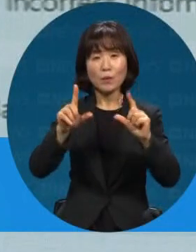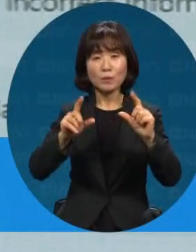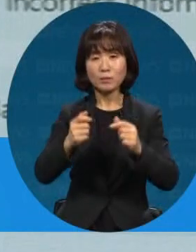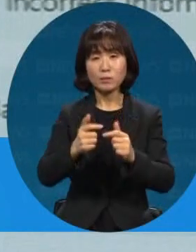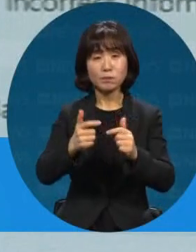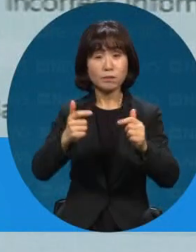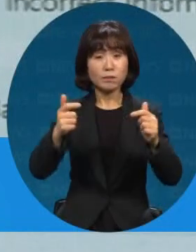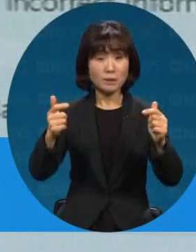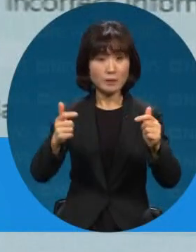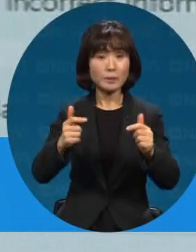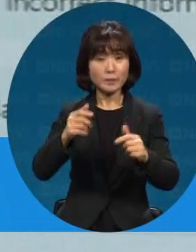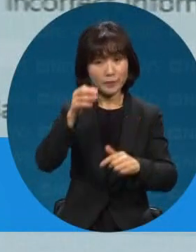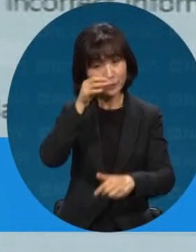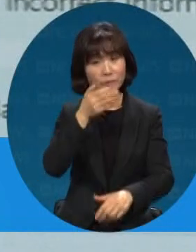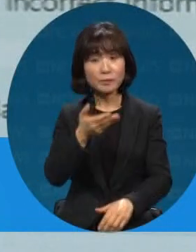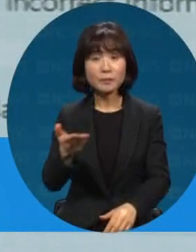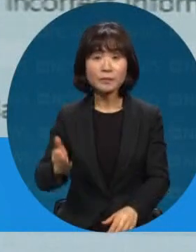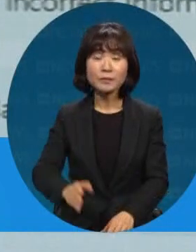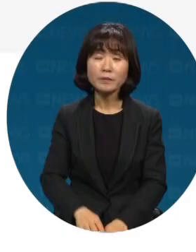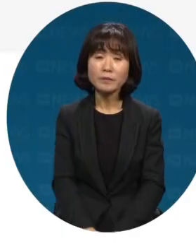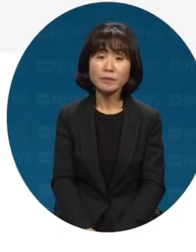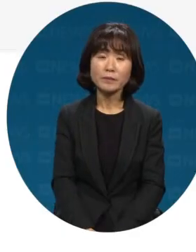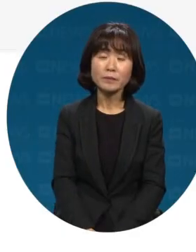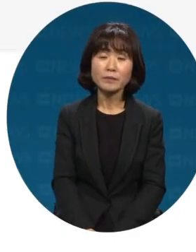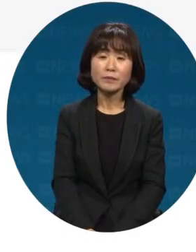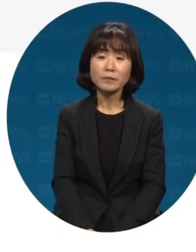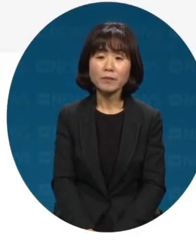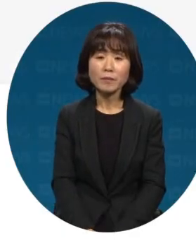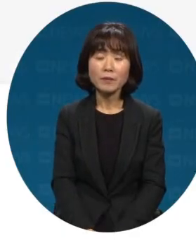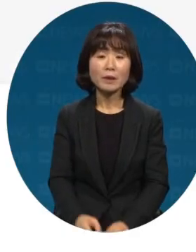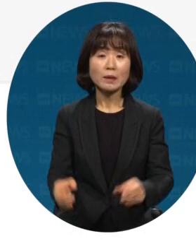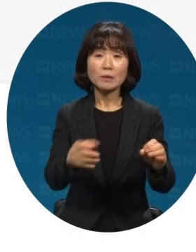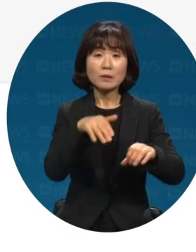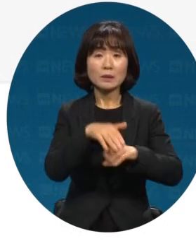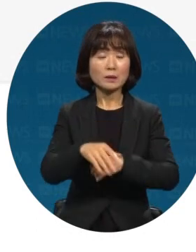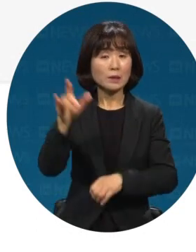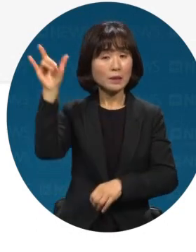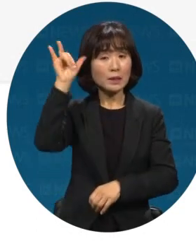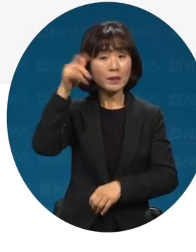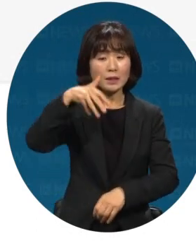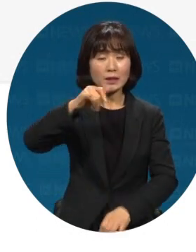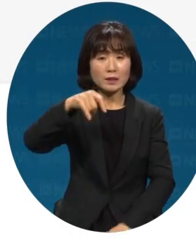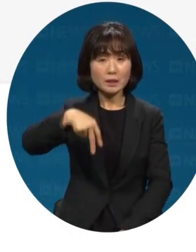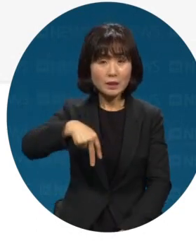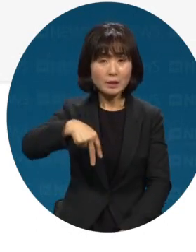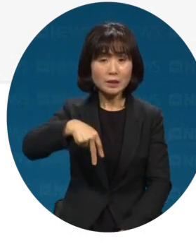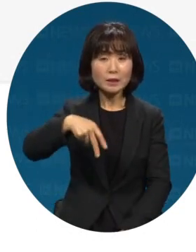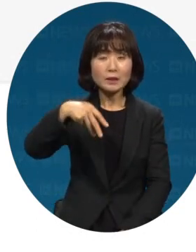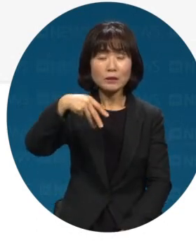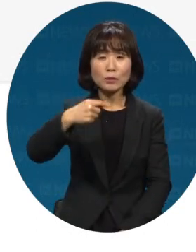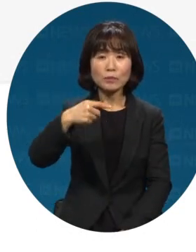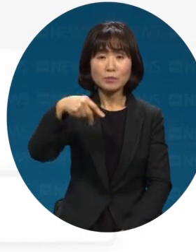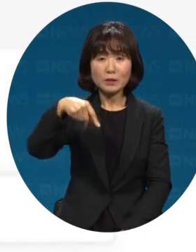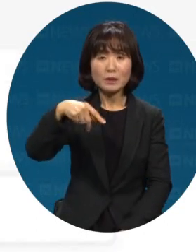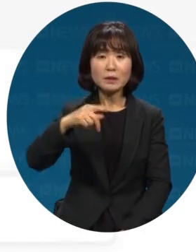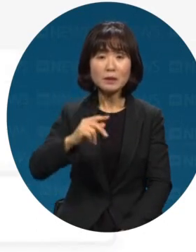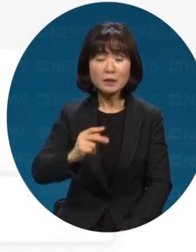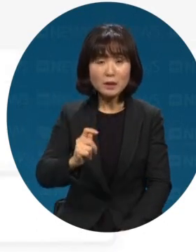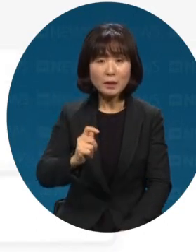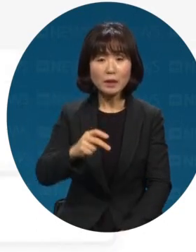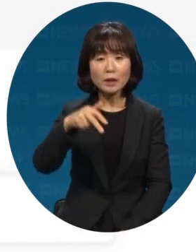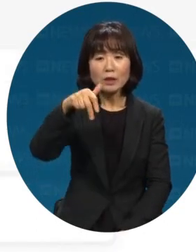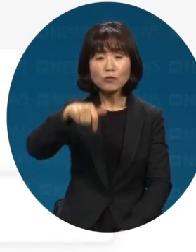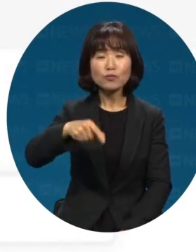있습니다 송성환 기자입니다 대화형 인공지능 채 gpt의 규범 경제학의 개념을